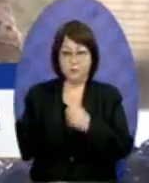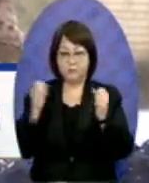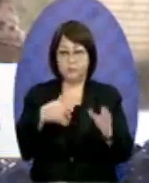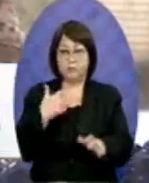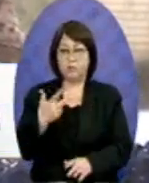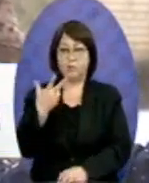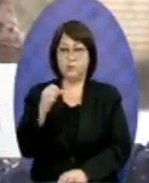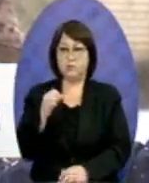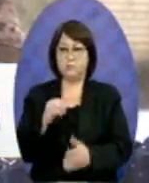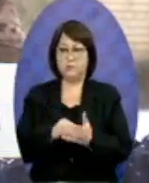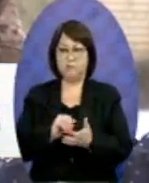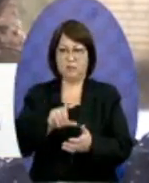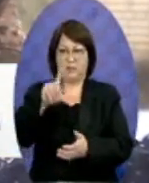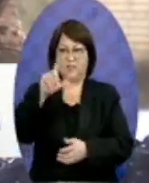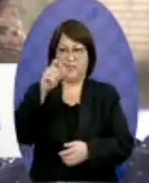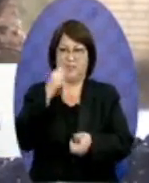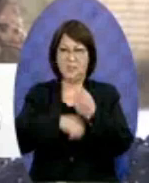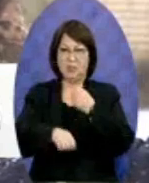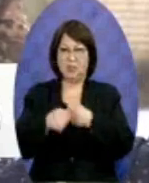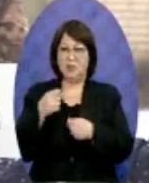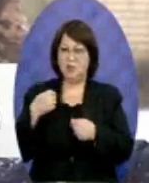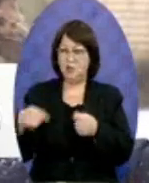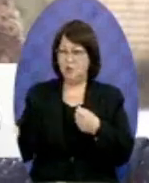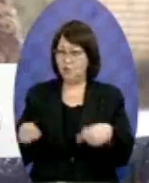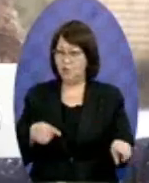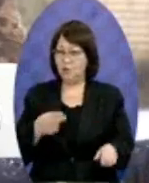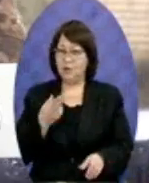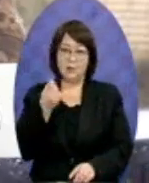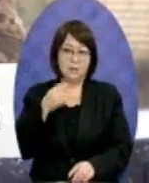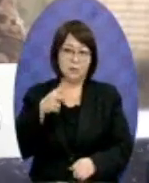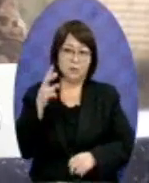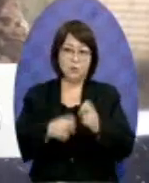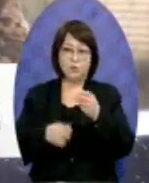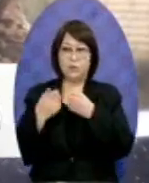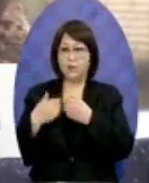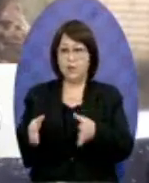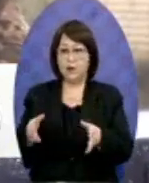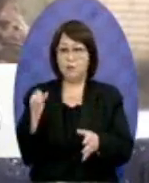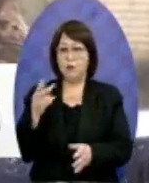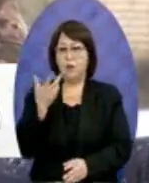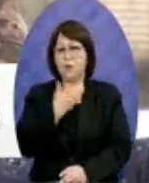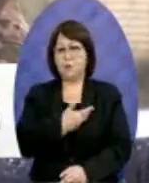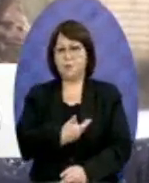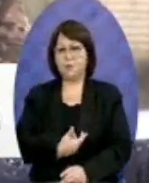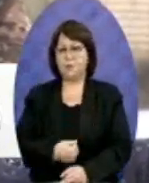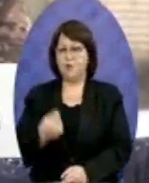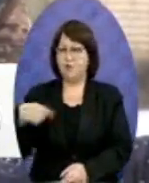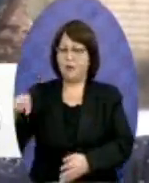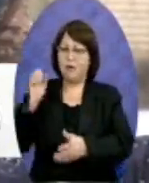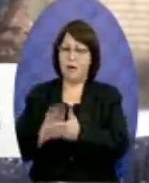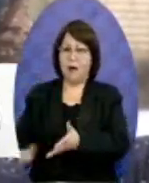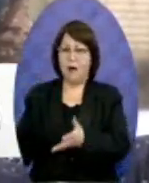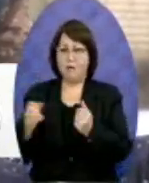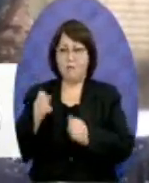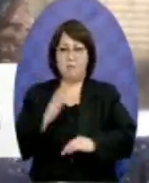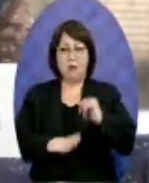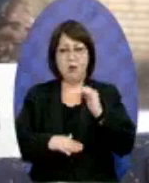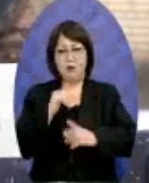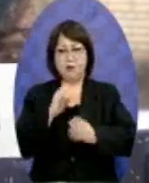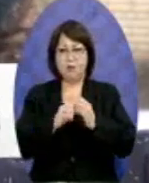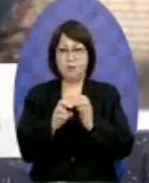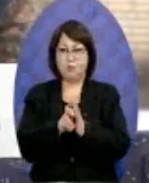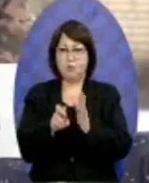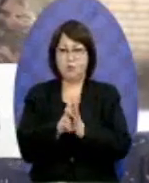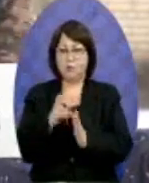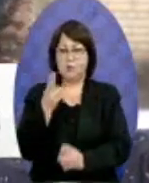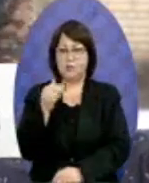Ойрхон цементний үйлдвэрт уулчлал биднэрт ч хэрэгтэй материал юм авж яхад ойрхоноос авбал одоо бид нар ч цементгүй бол чин одоо